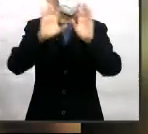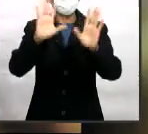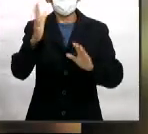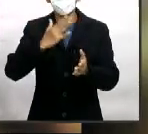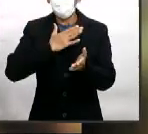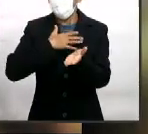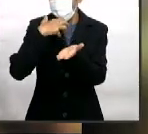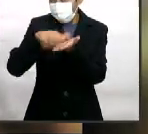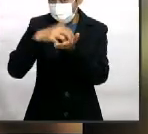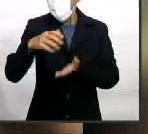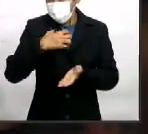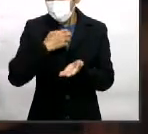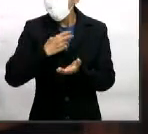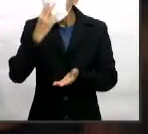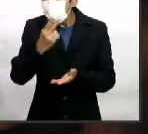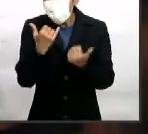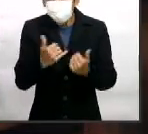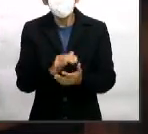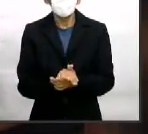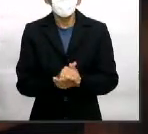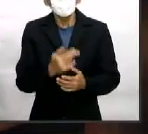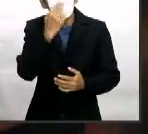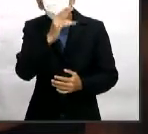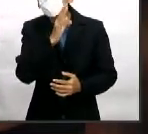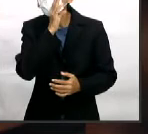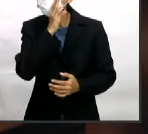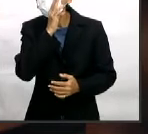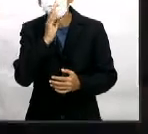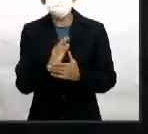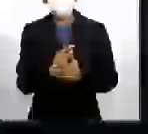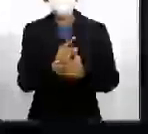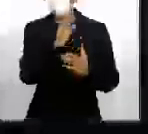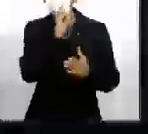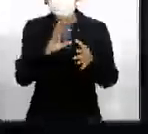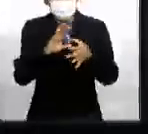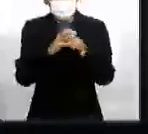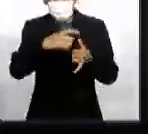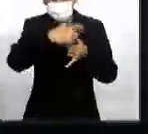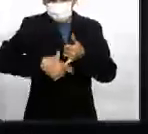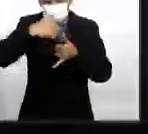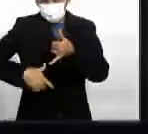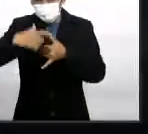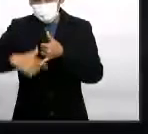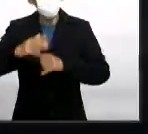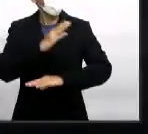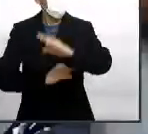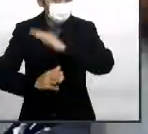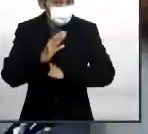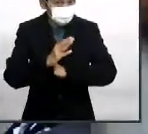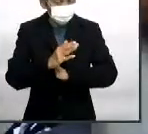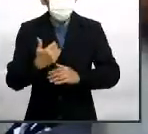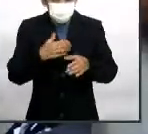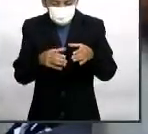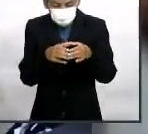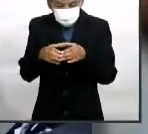ากจะเล่าให้เห็นถึงภาพของคนปกติดีกว่าเพราะว่าถ้าสมมตินักกีฬาอีสปอร์ตของพิการสมมตินะครับวันนี้คุณ